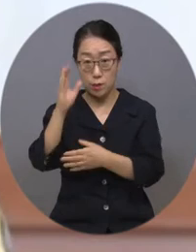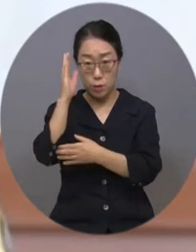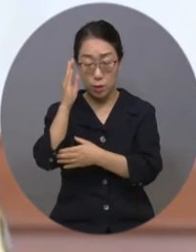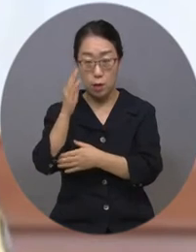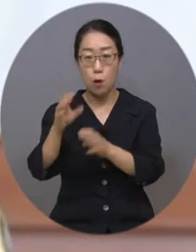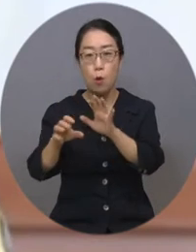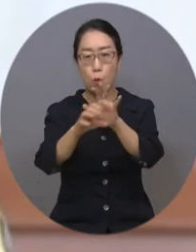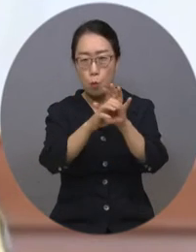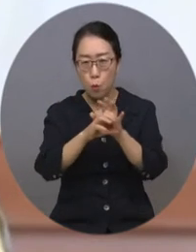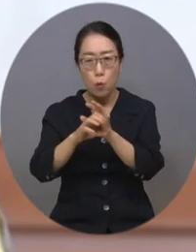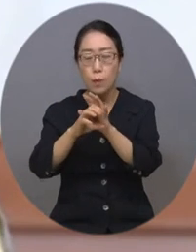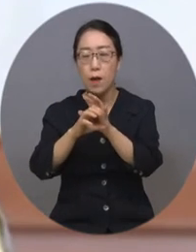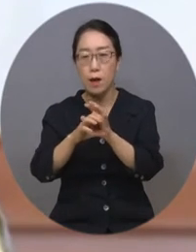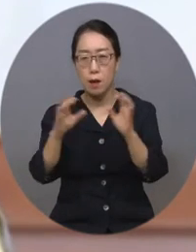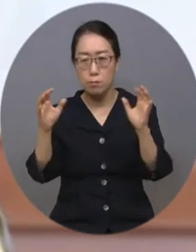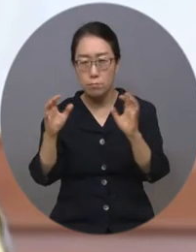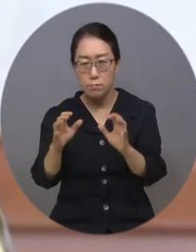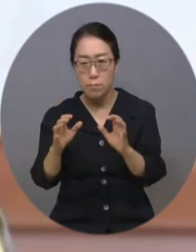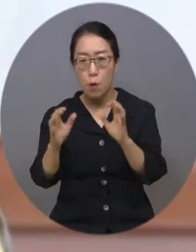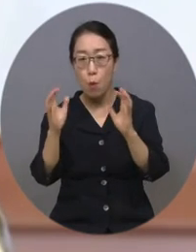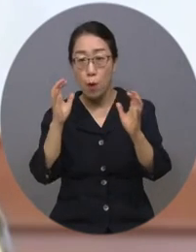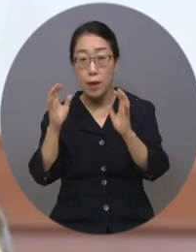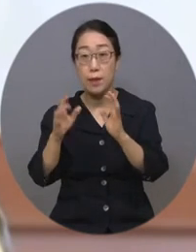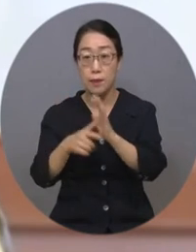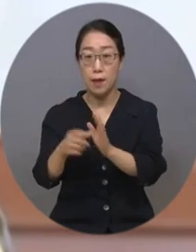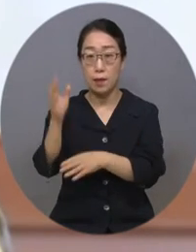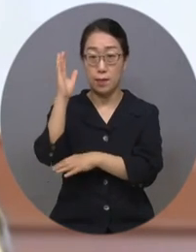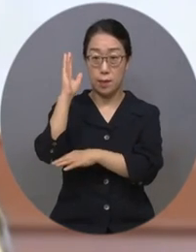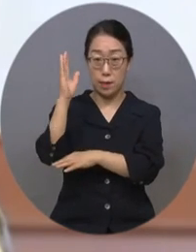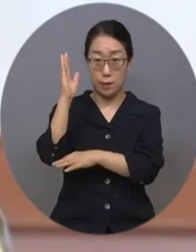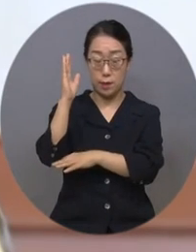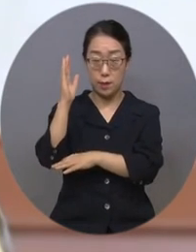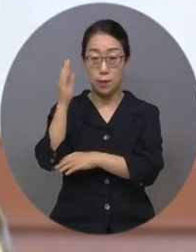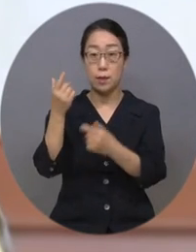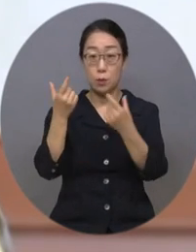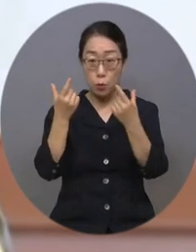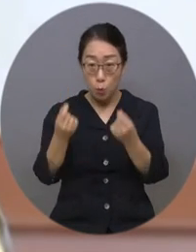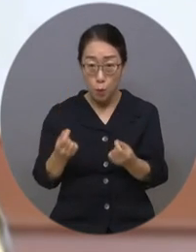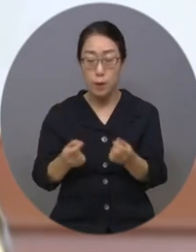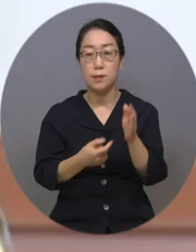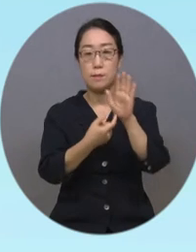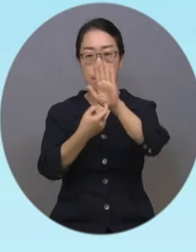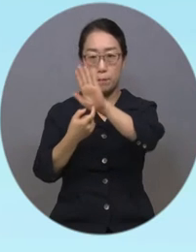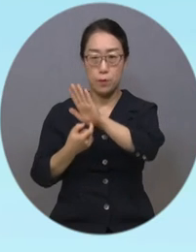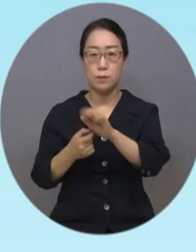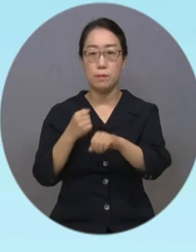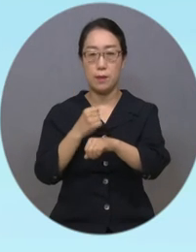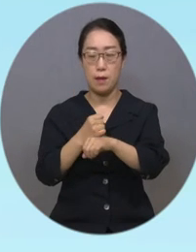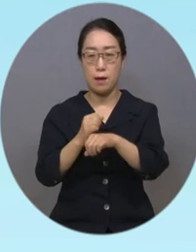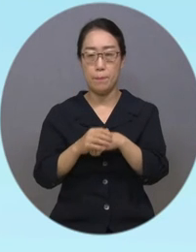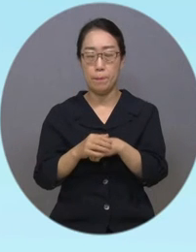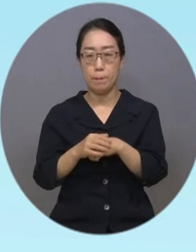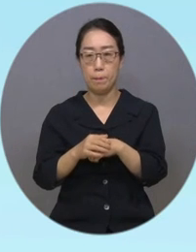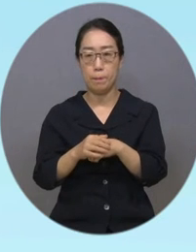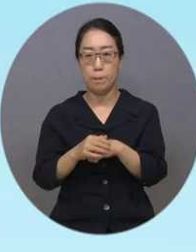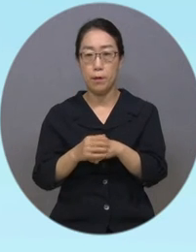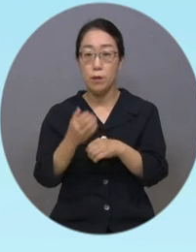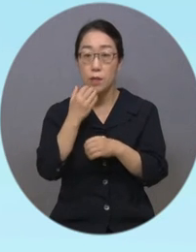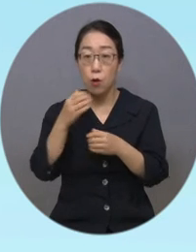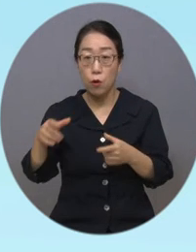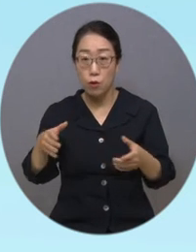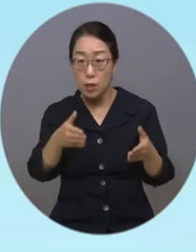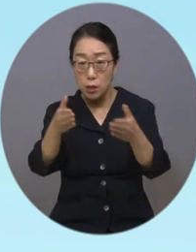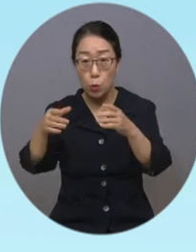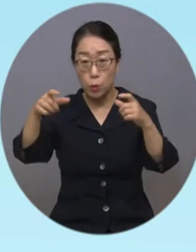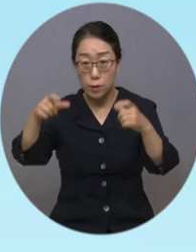중앙 재난안전대책본부 회의를 주재한 자리에서 이같이 밝혔습니다 이에 따라 수도권 등